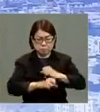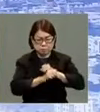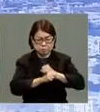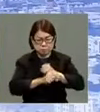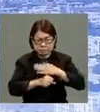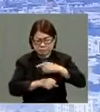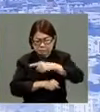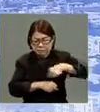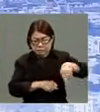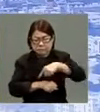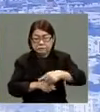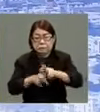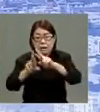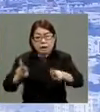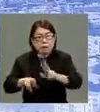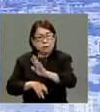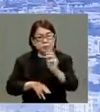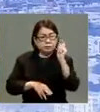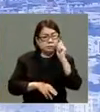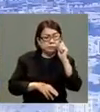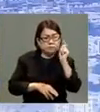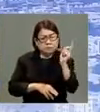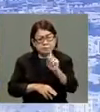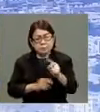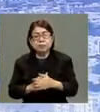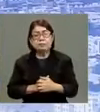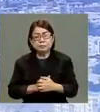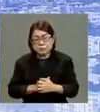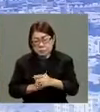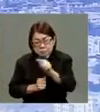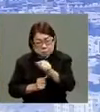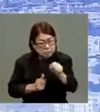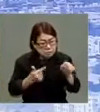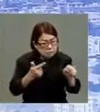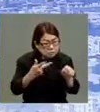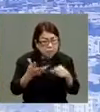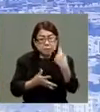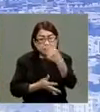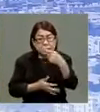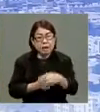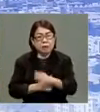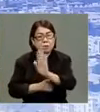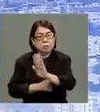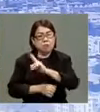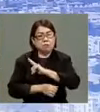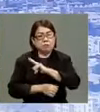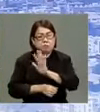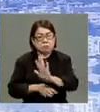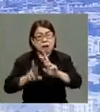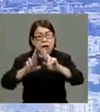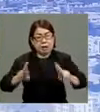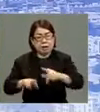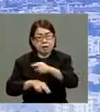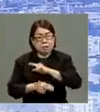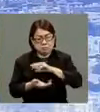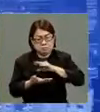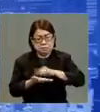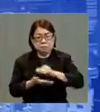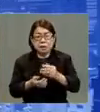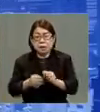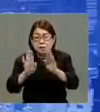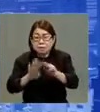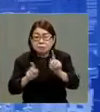างทางร้านต้องหาวิธีในการที่จะบันทึกว่ามีใครเข้าใช้บริการครับอันนี้เป็นหน้าที่ของร้านค้าครับ อาจจะเป็นรูปแบบอื่น